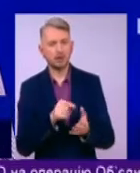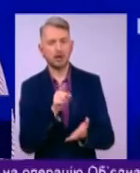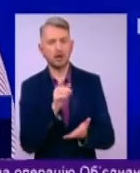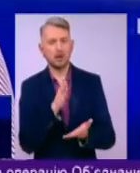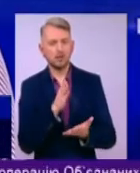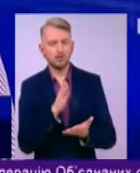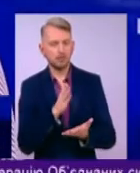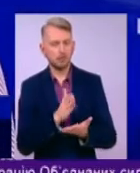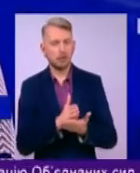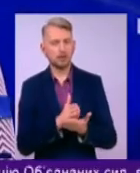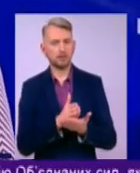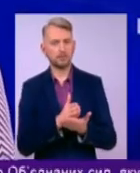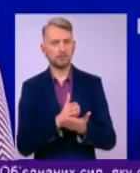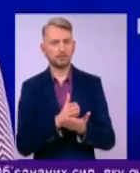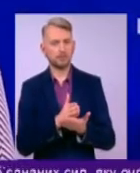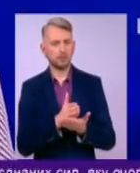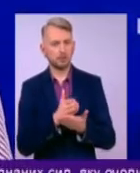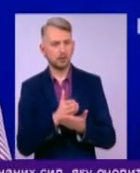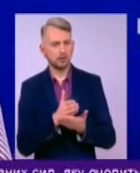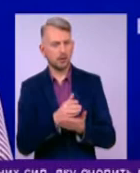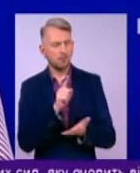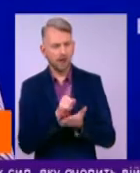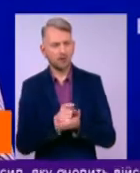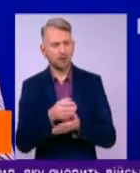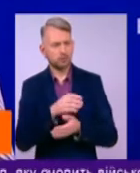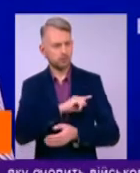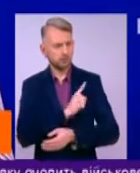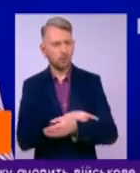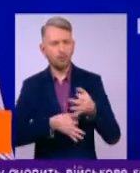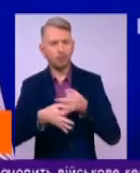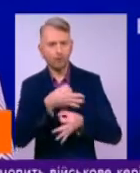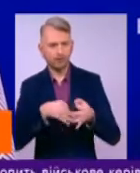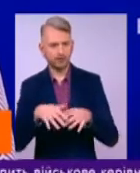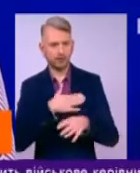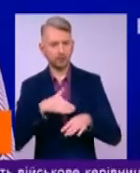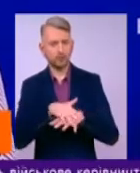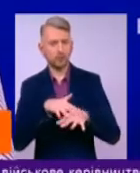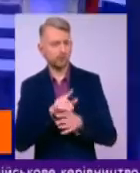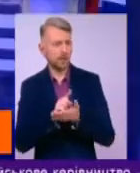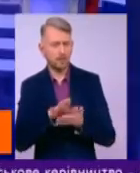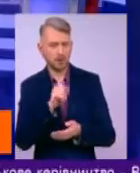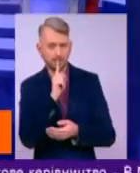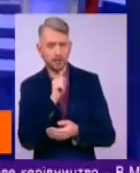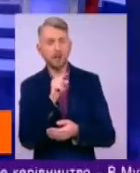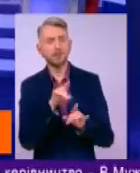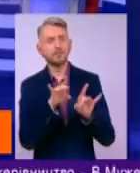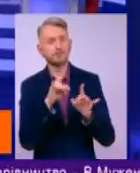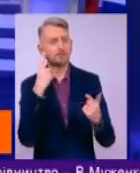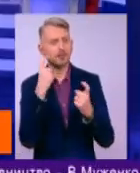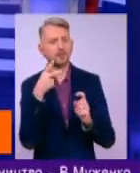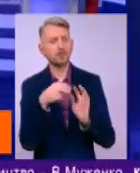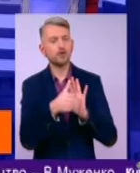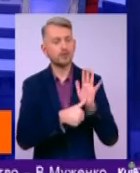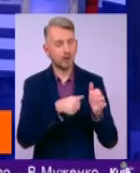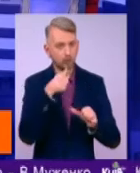дуже бурхливо обговорюватись в нашому суспільстві, не має замовчуватись. Ви навели дані 2016 року, я